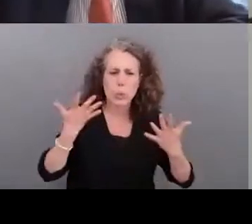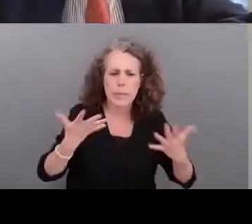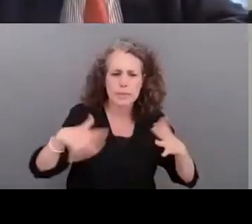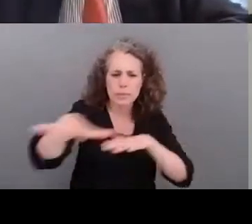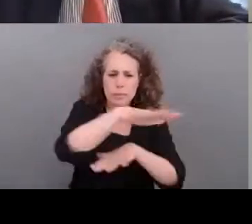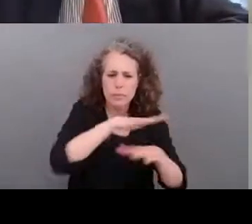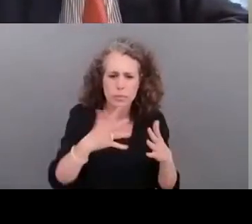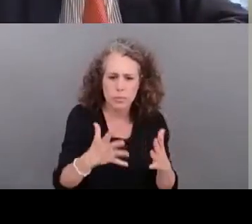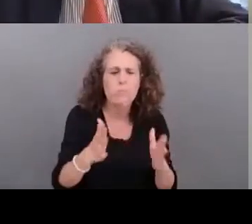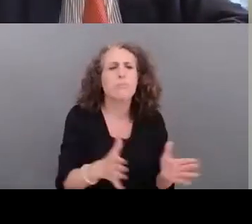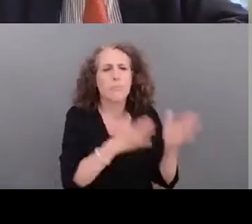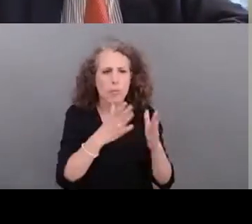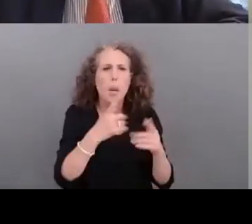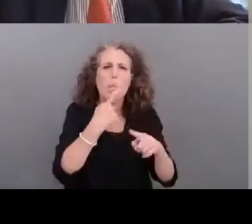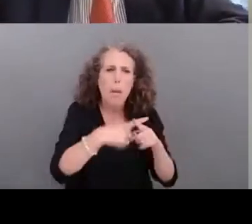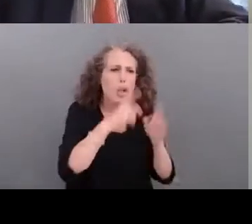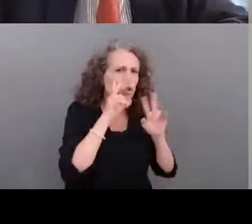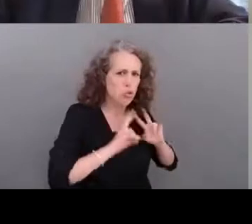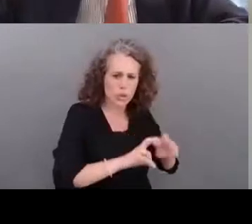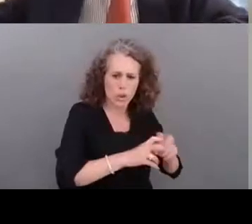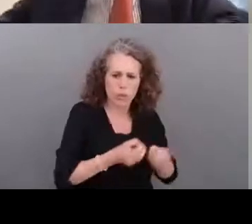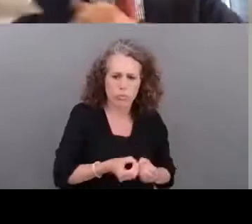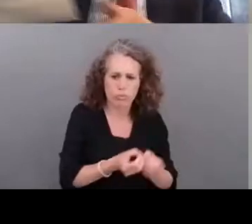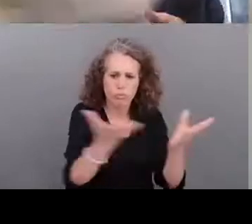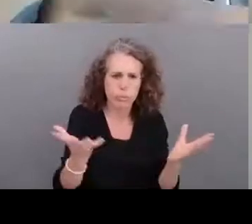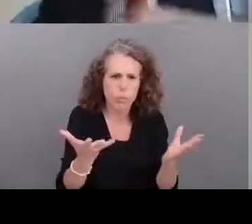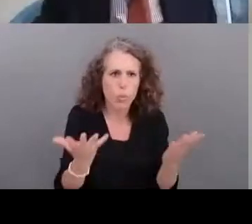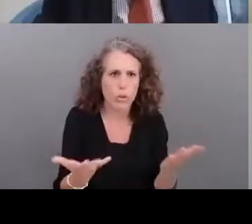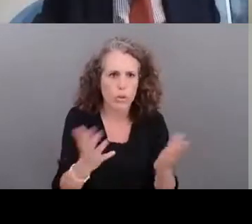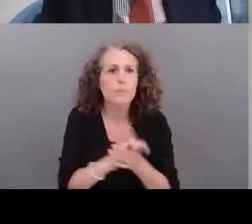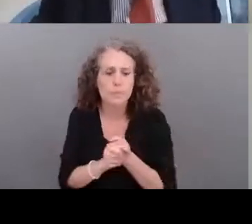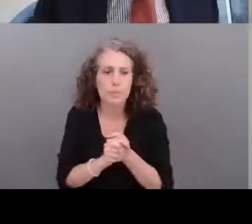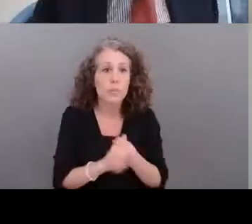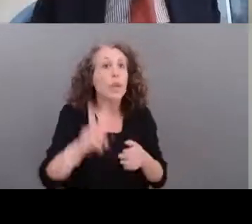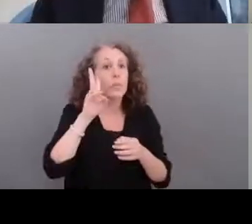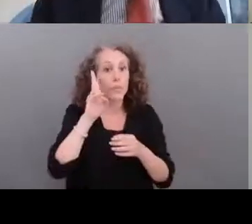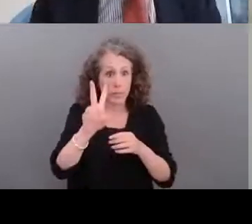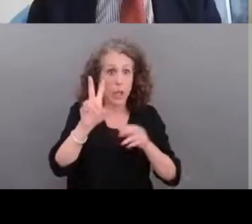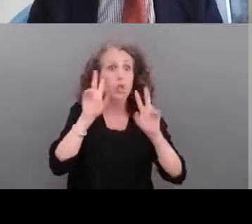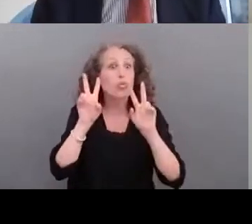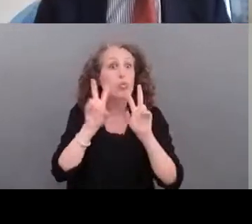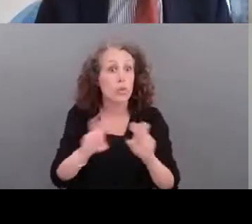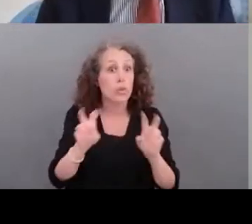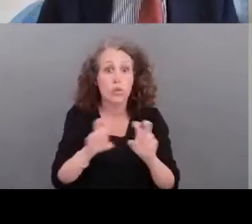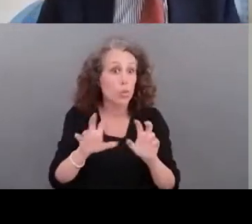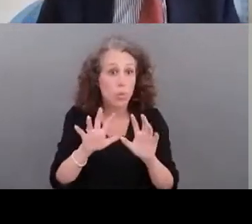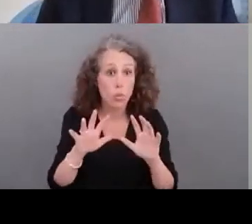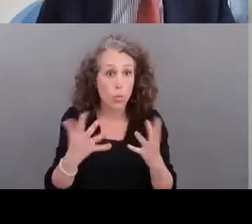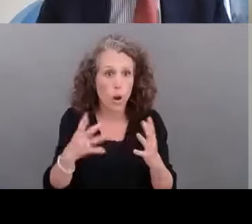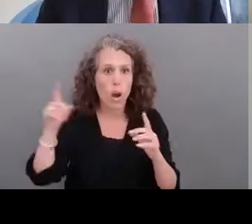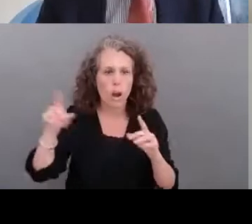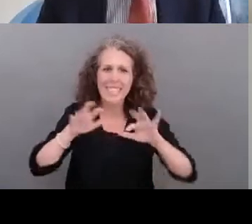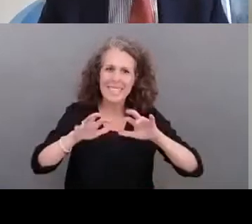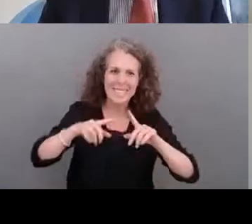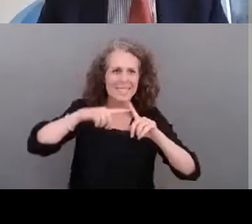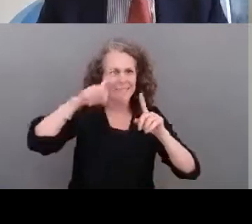définir le forum de cette année, aussi partager des séances des résultats de ces recherches. Nous allons ensuite parler de